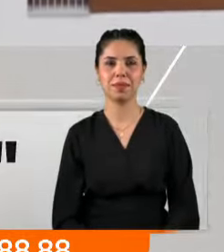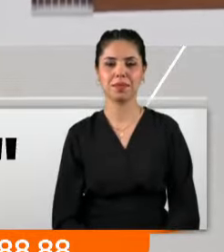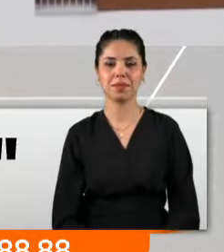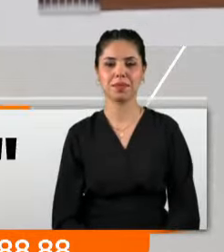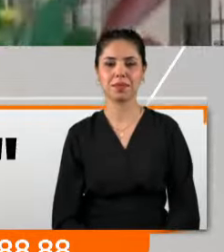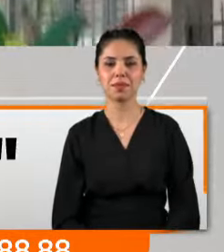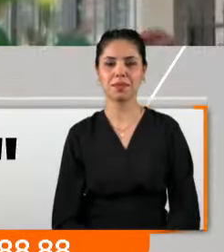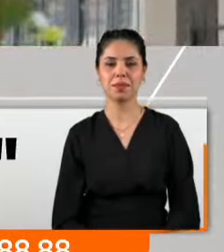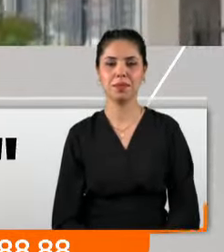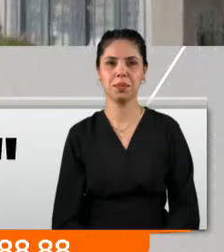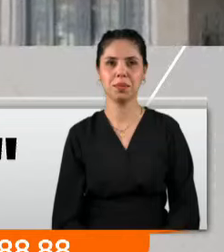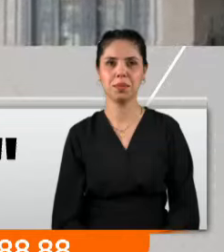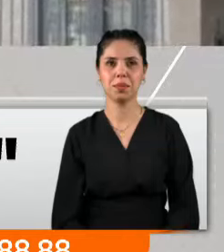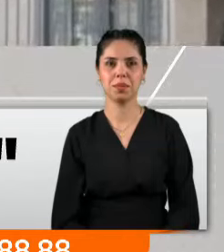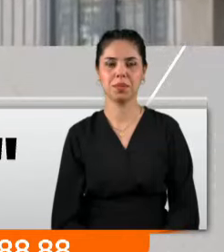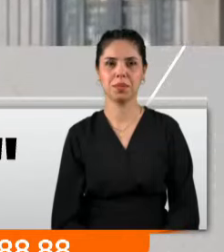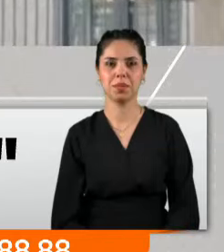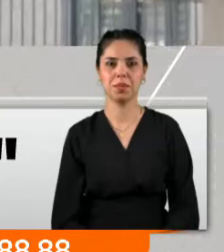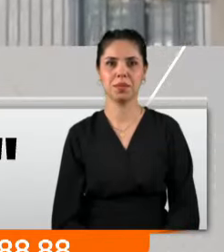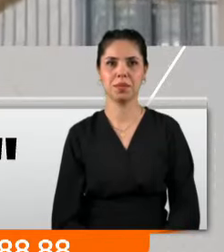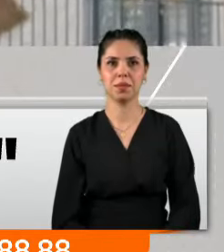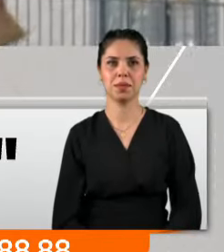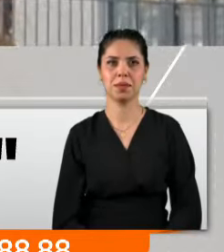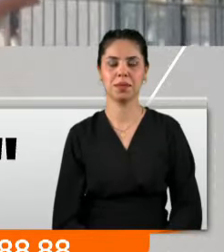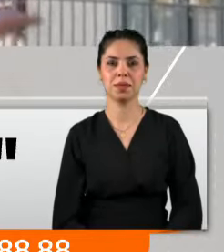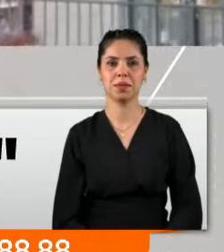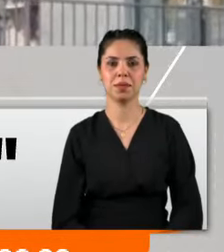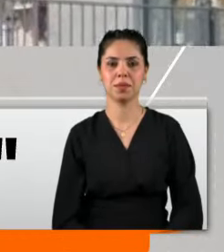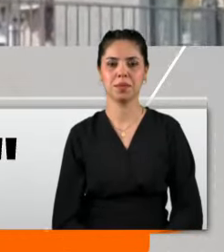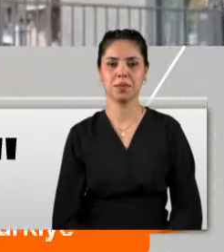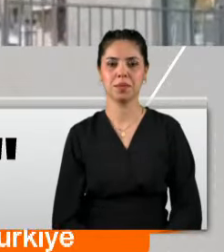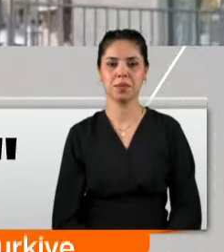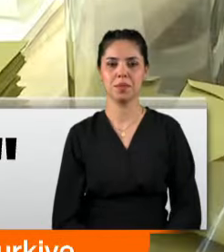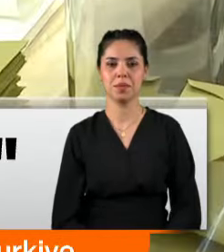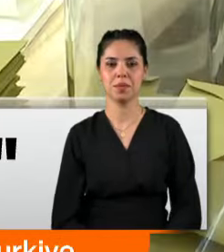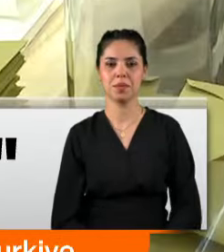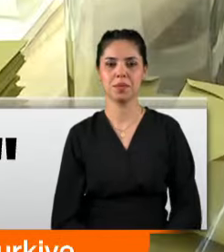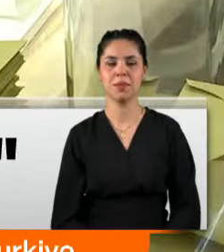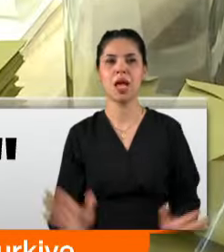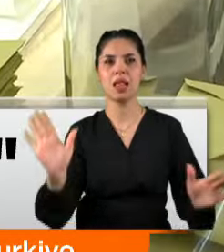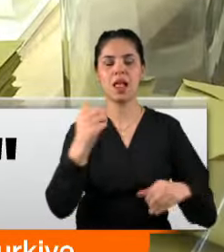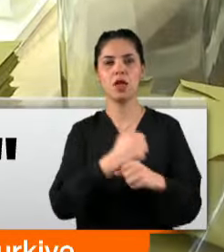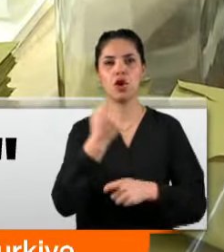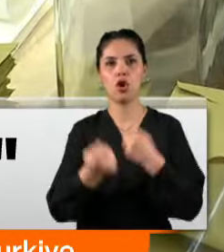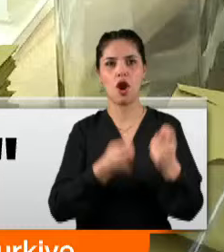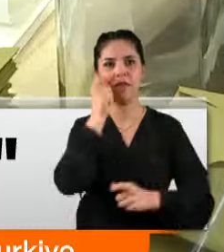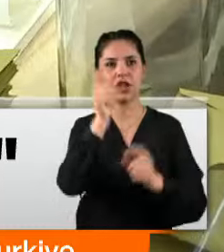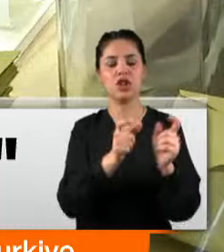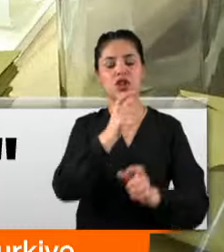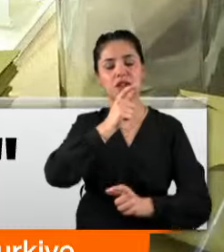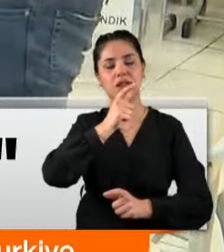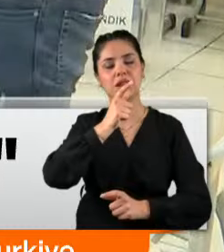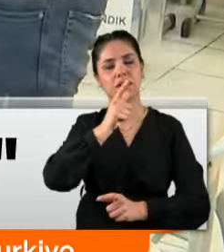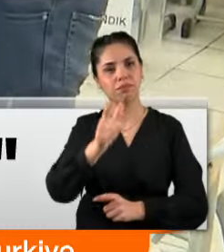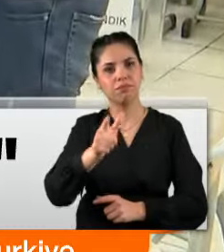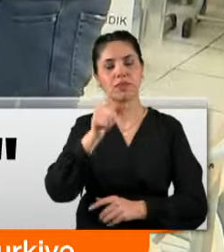vaatlerini hatırlamazken, İstanbul'un kaynaklarını çarçur ederken biz 81 ilde çalışıyorduk. Sandık görevlilerine de seslenen AK Partili